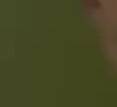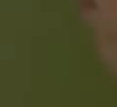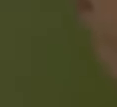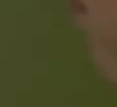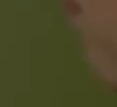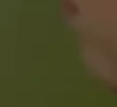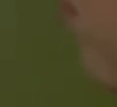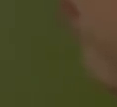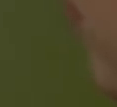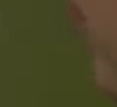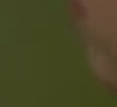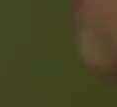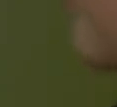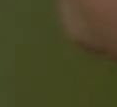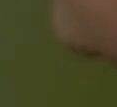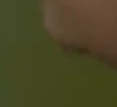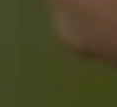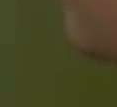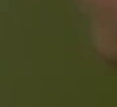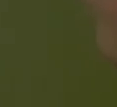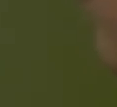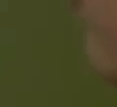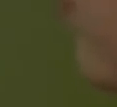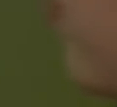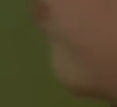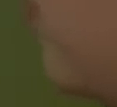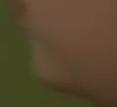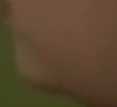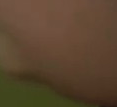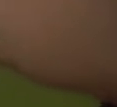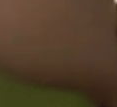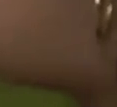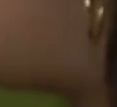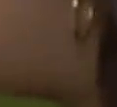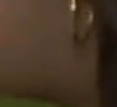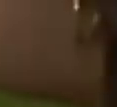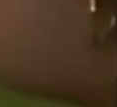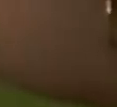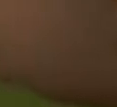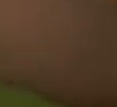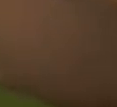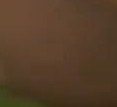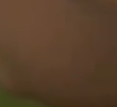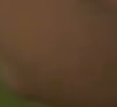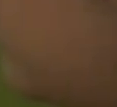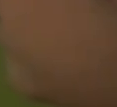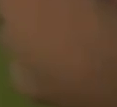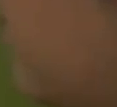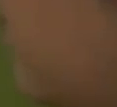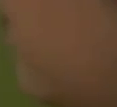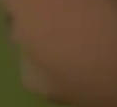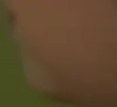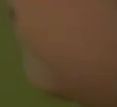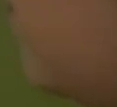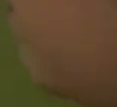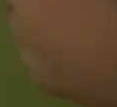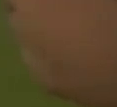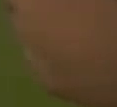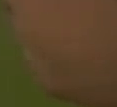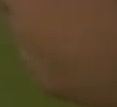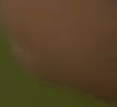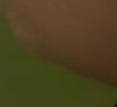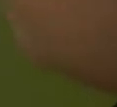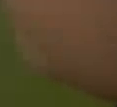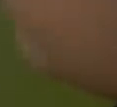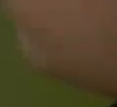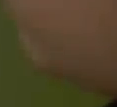po yung kasama ko, pinalo din po niya ako. Magkasama kayo ng time na yun? Yung time na yun. Sino pa ang kasama niyo na? Yung dalawang bata. Tsaka may nauna po sa